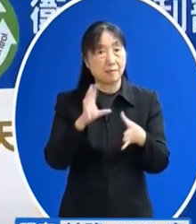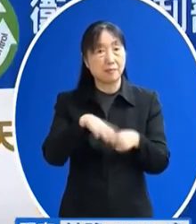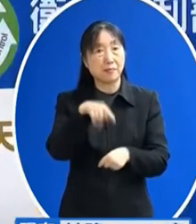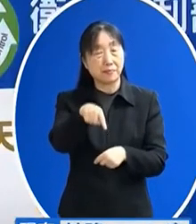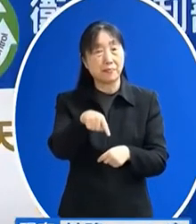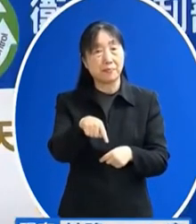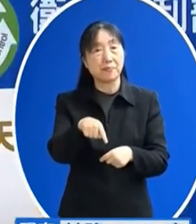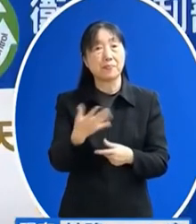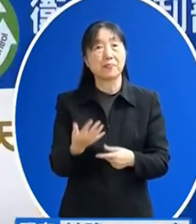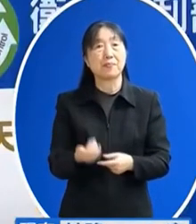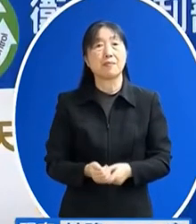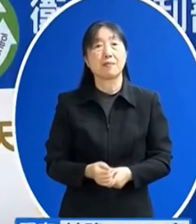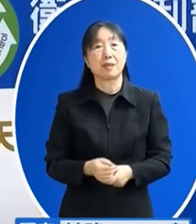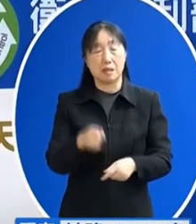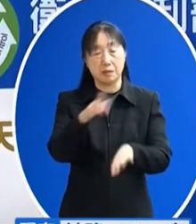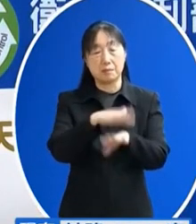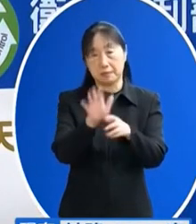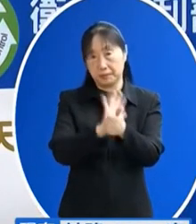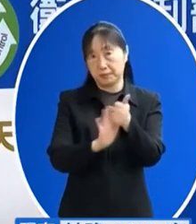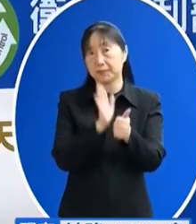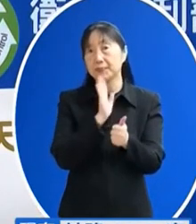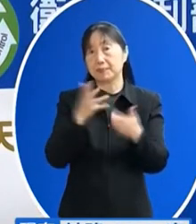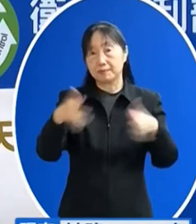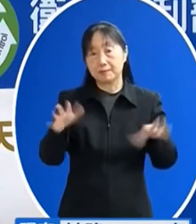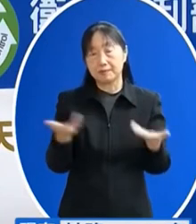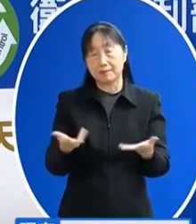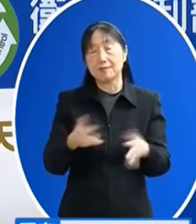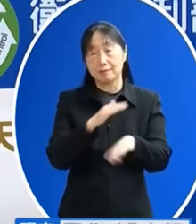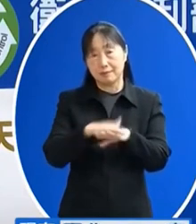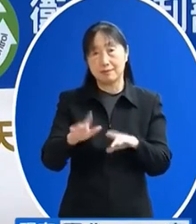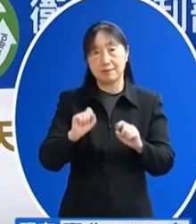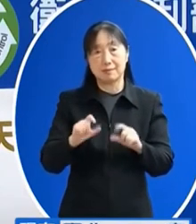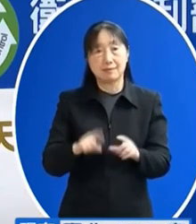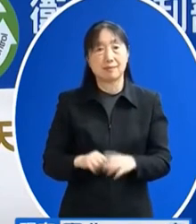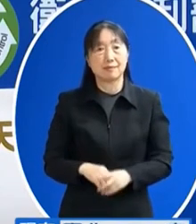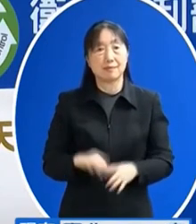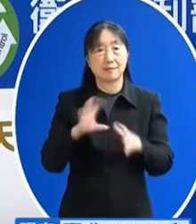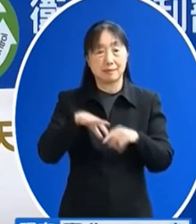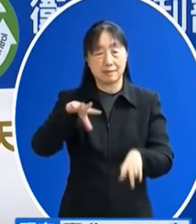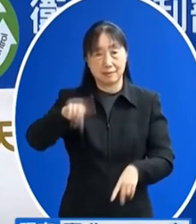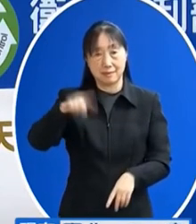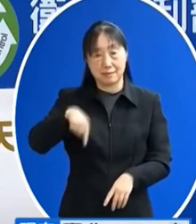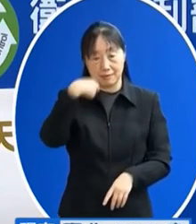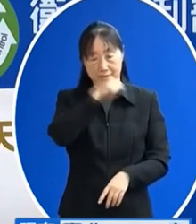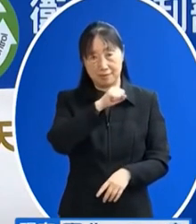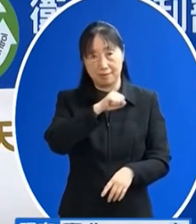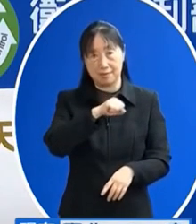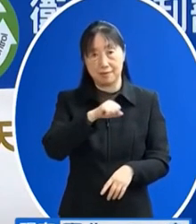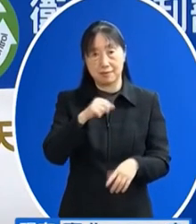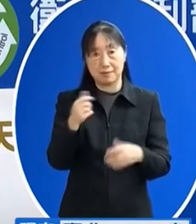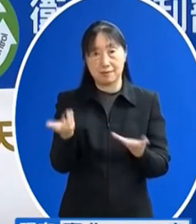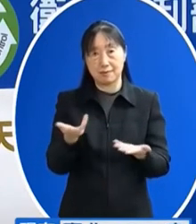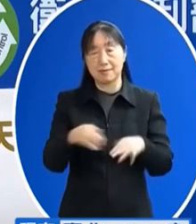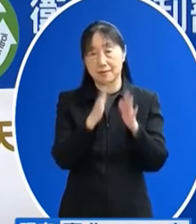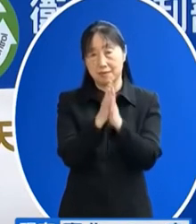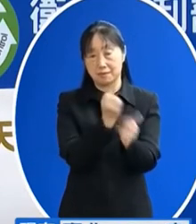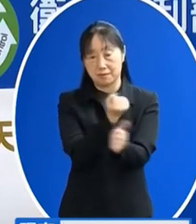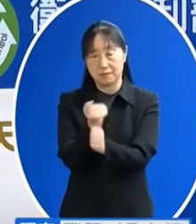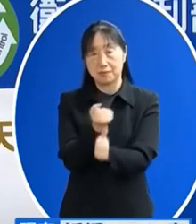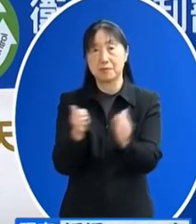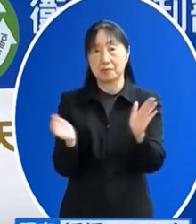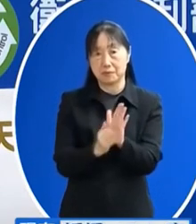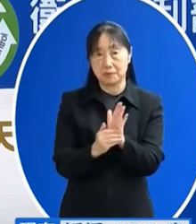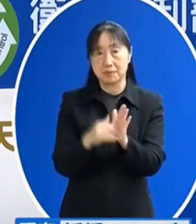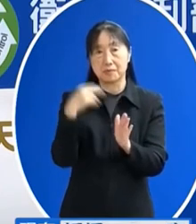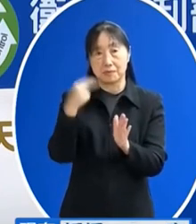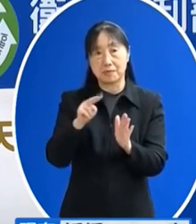涛的世界，一定会耽误到很多的事情嘛哈。我们总是要把国内的情况能够控制稳定，好，才要